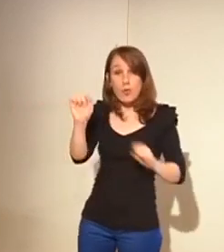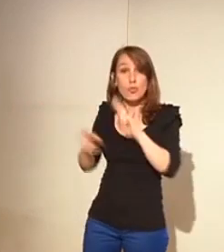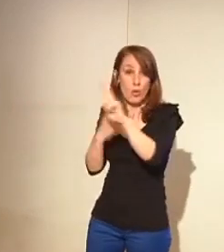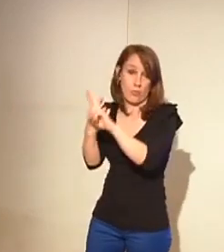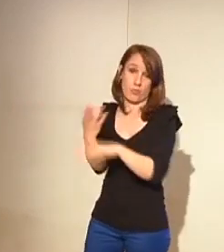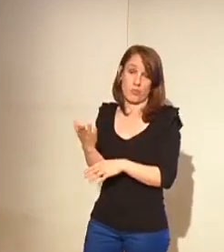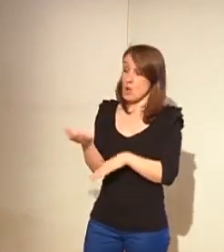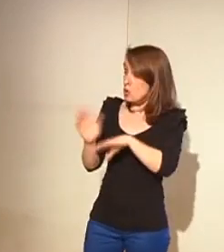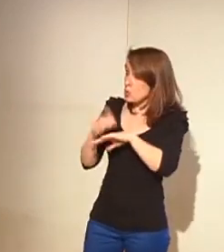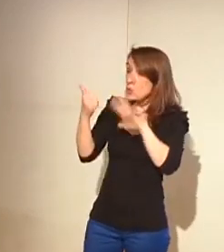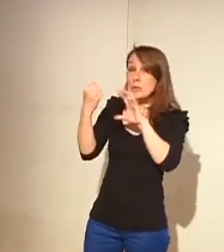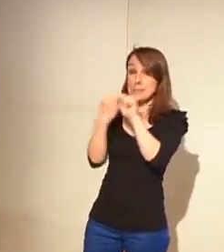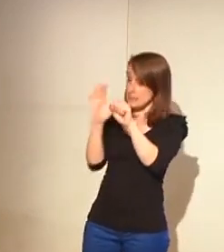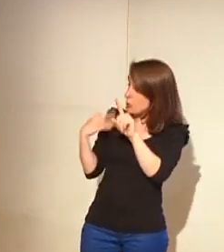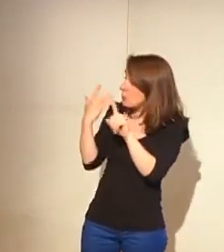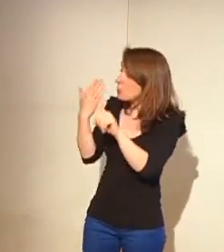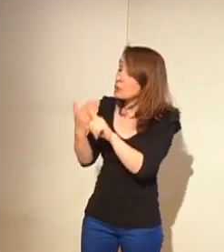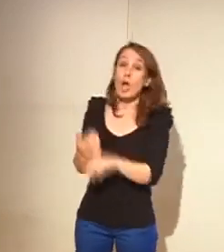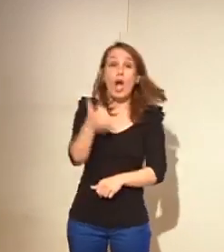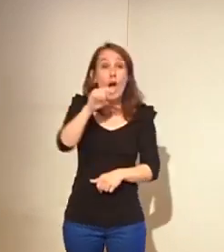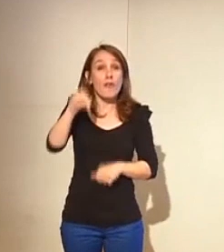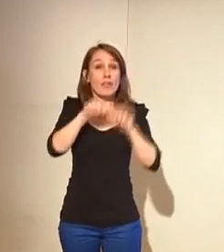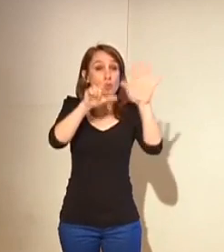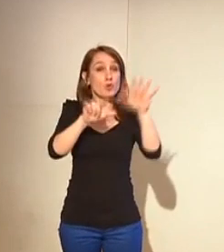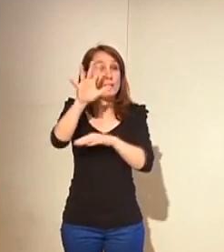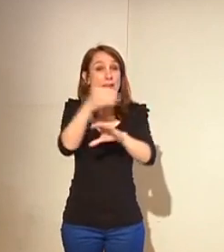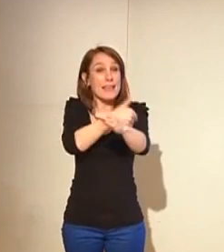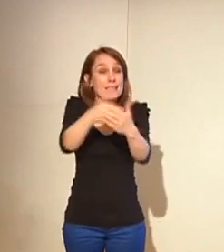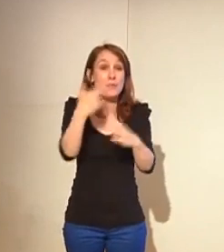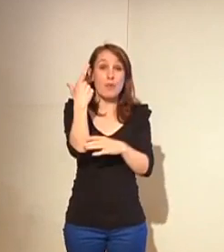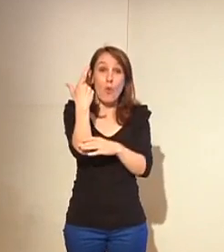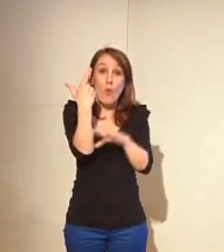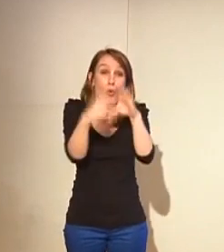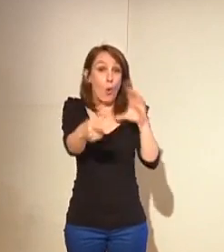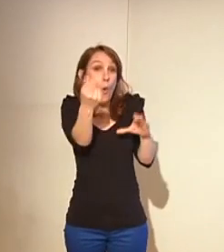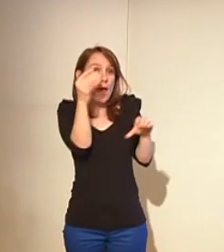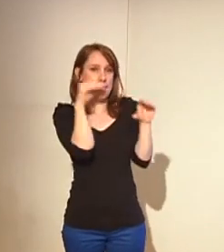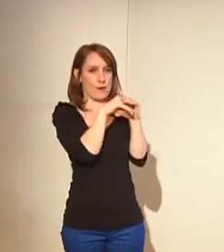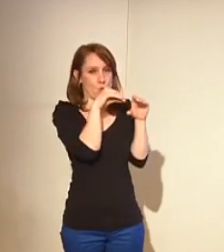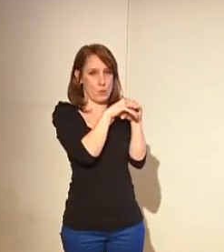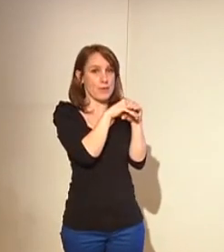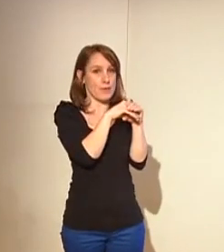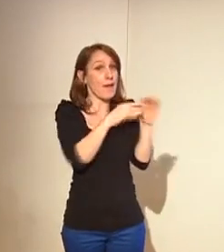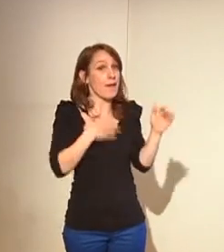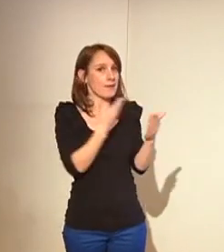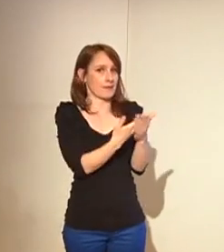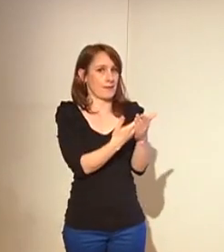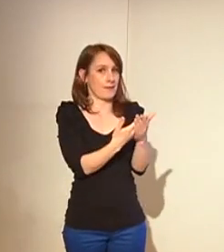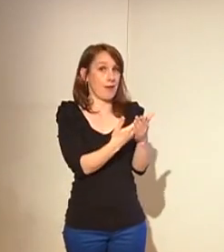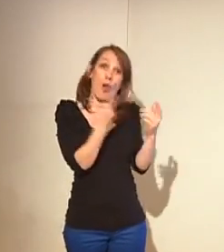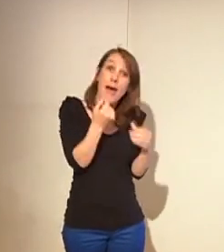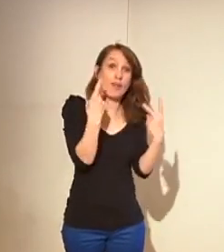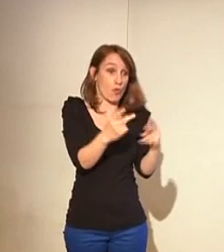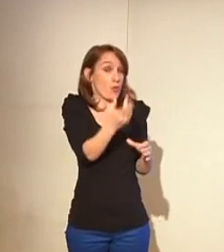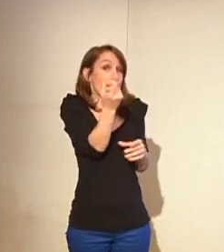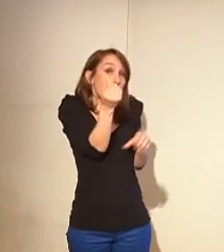ans 1,75 million d'euros seront économisé 1,75 million d'euros d'argent public grâce